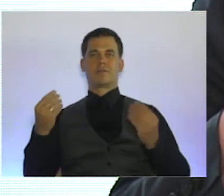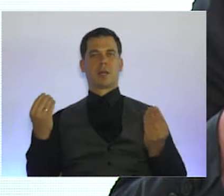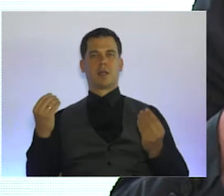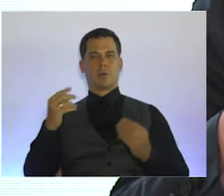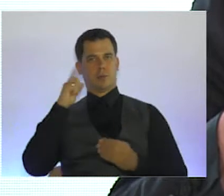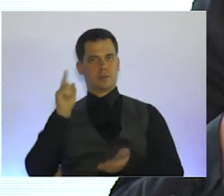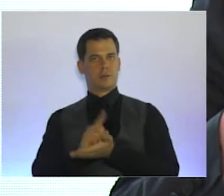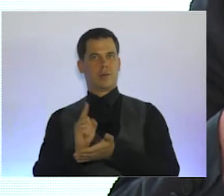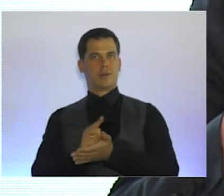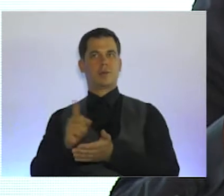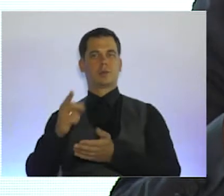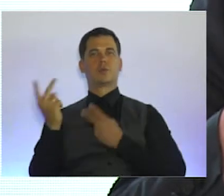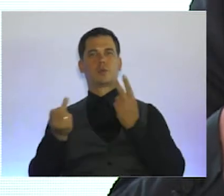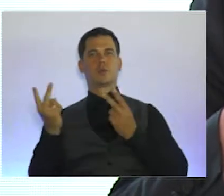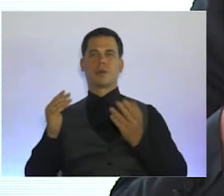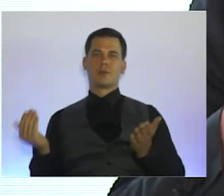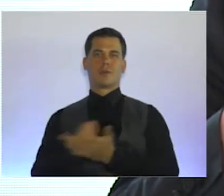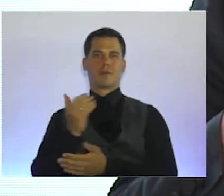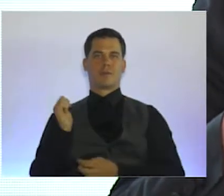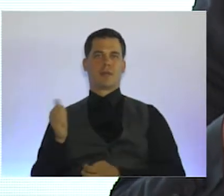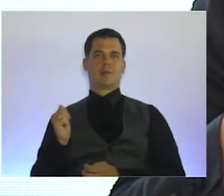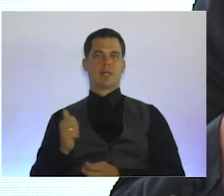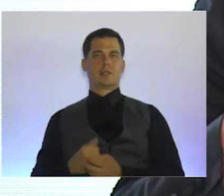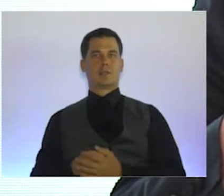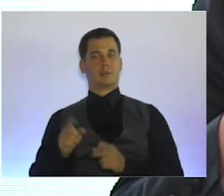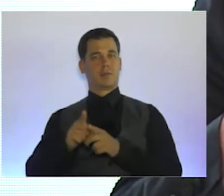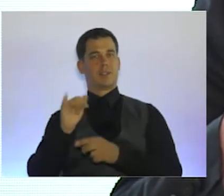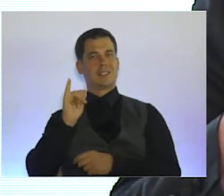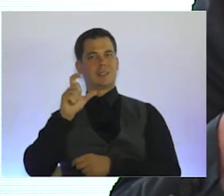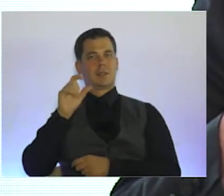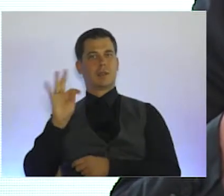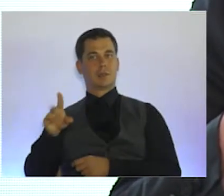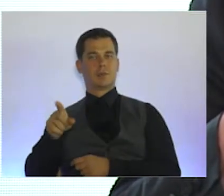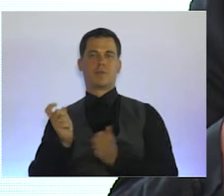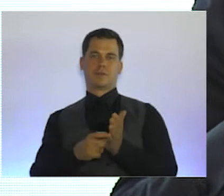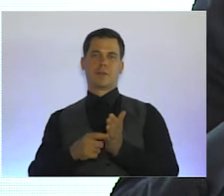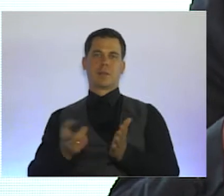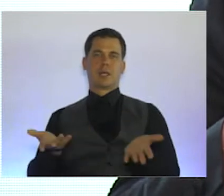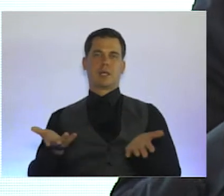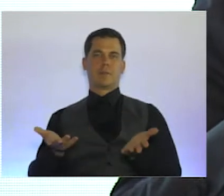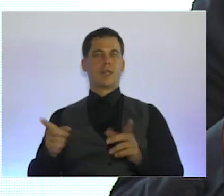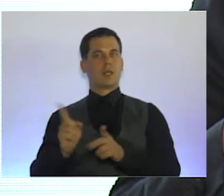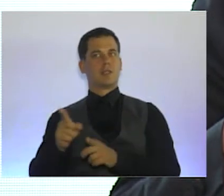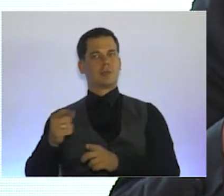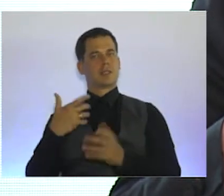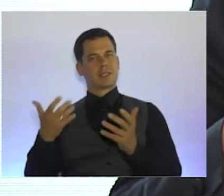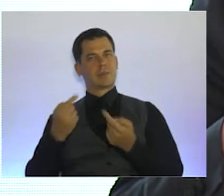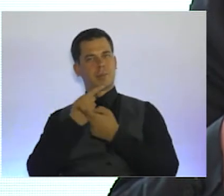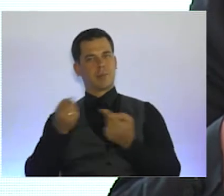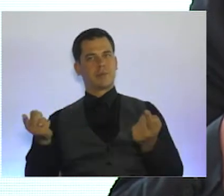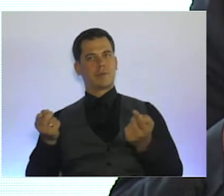z nowymi kompetencjami, jakie na rynku są potrzebne, bo ICT właśnie takich kompetencji wymaga. I to, co jeszcze jakby chciałbym podkreślić,